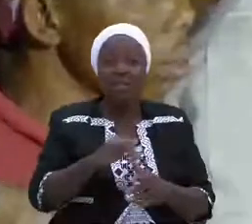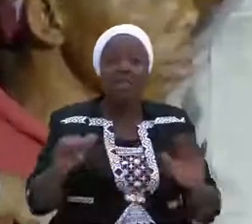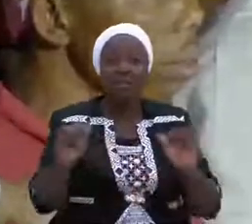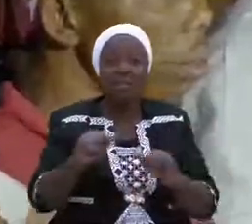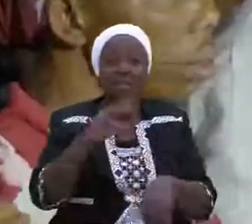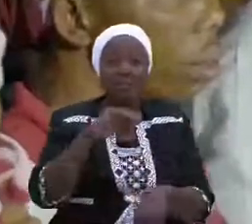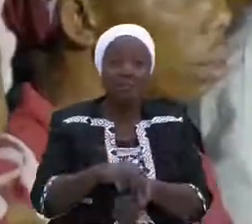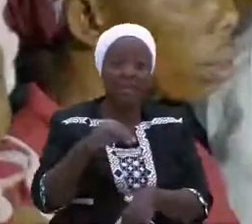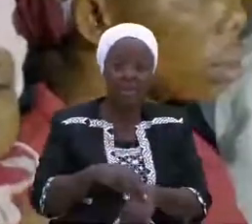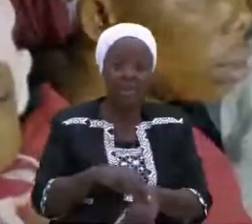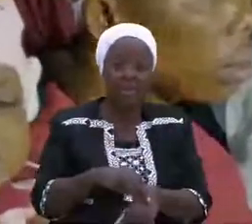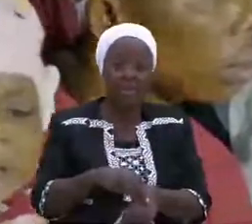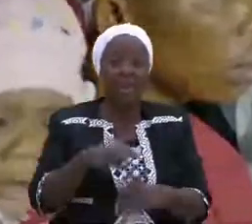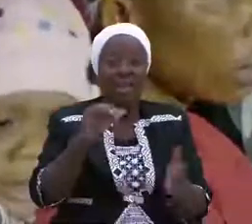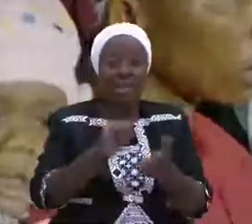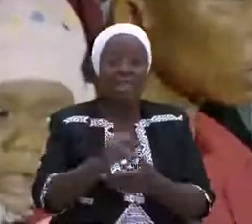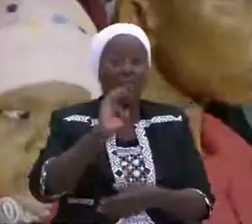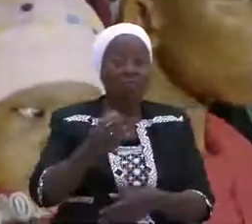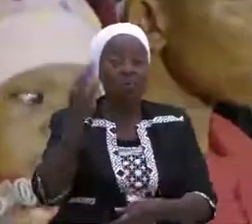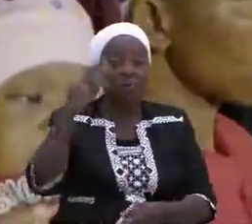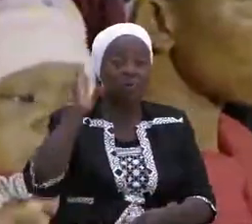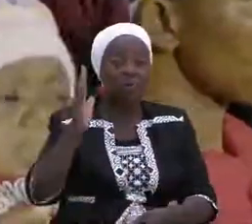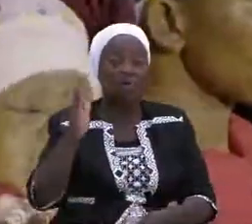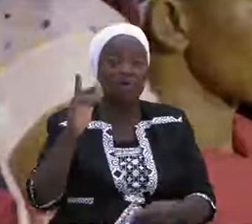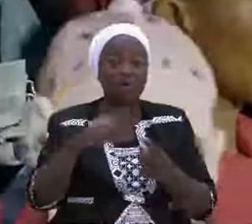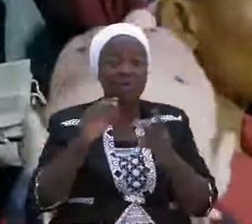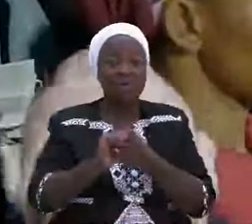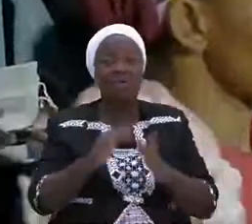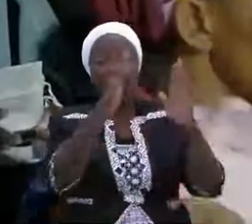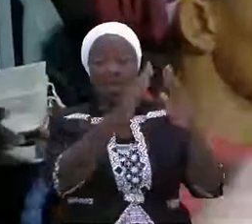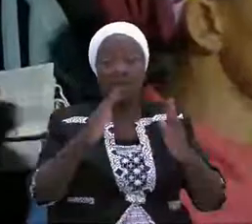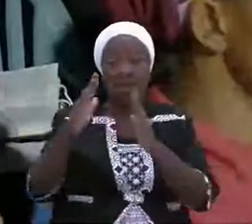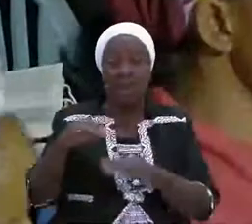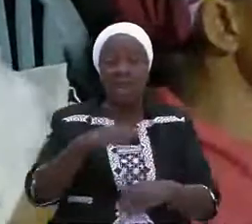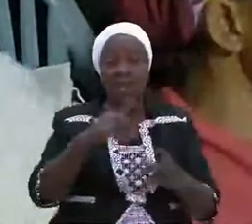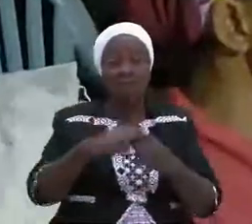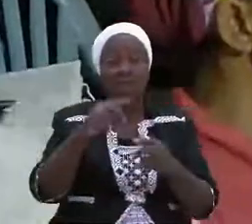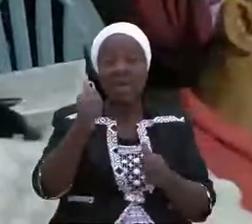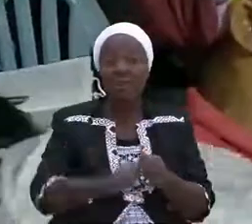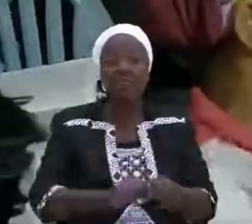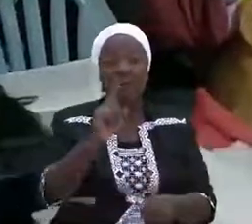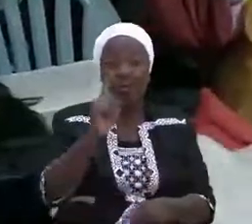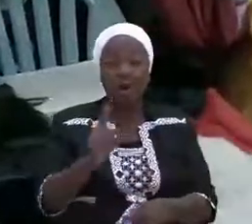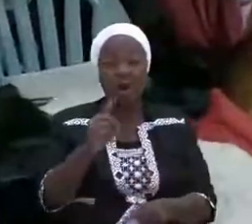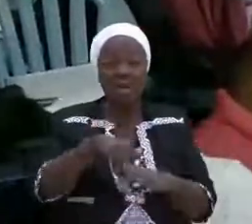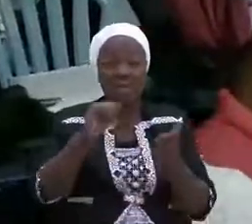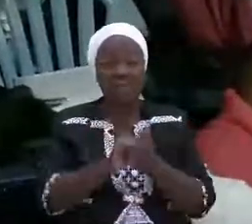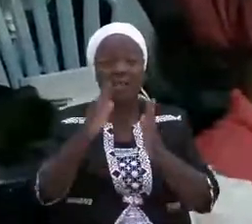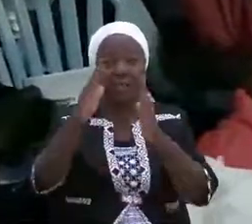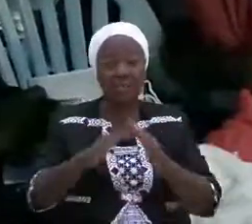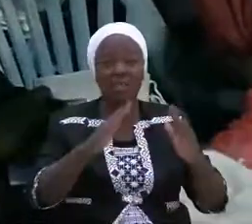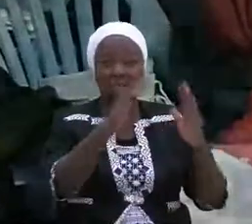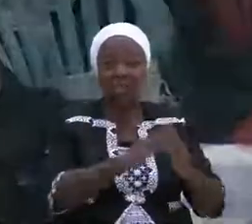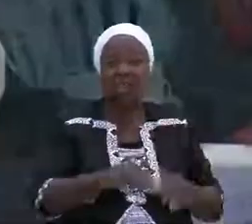le même message qui a été prêché à cette ville et à tous les citoyens de cette